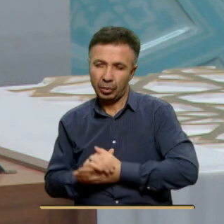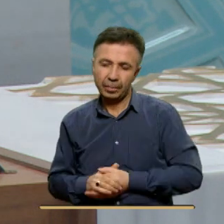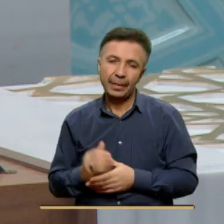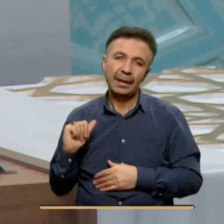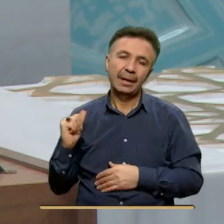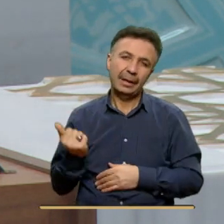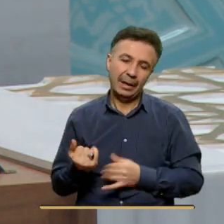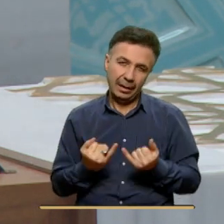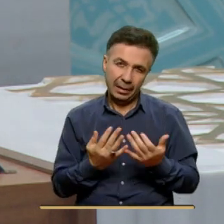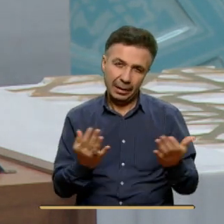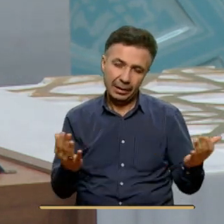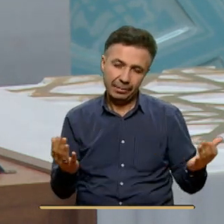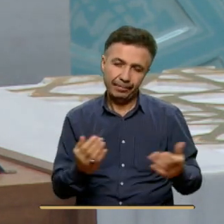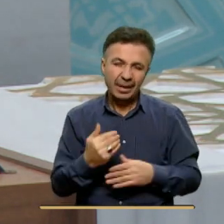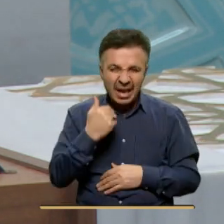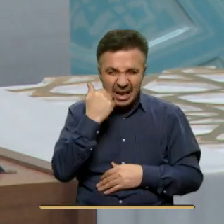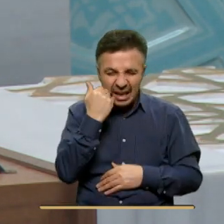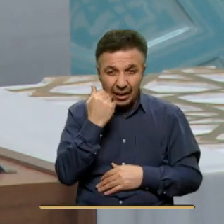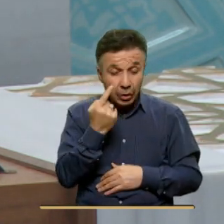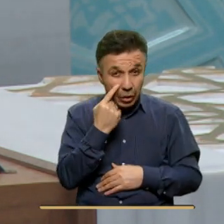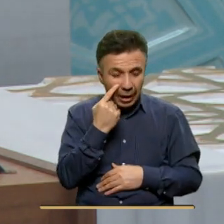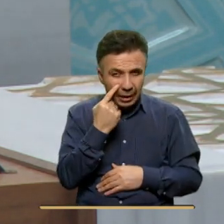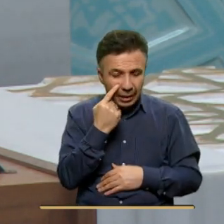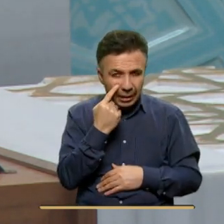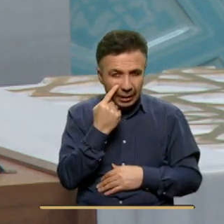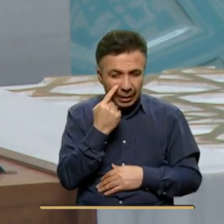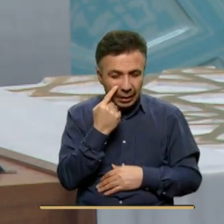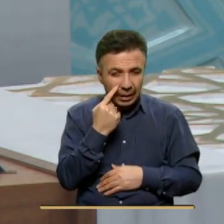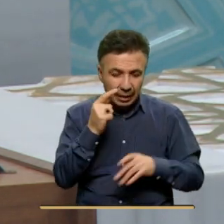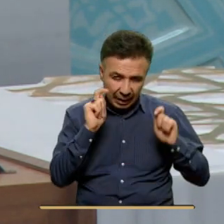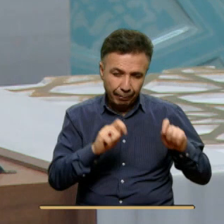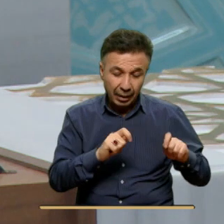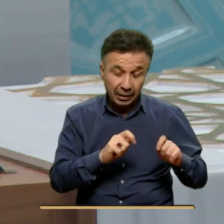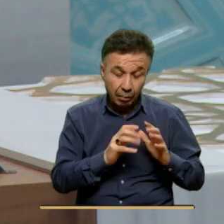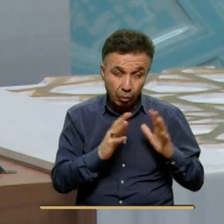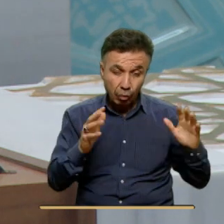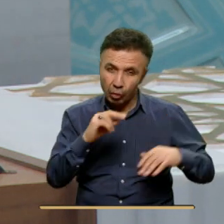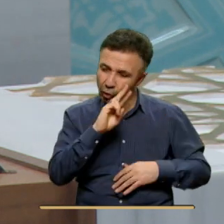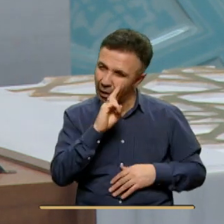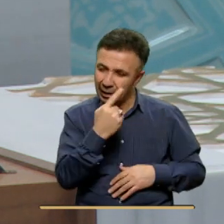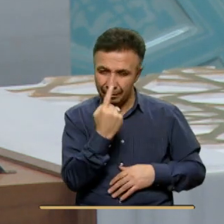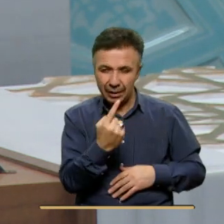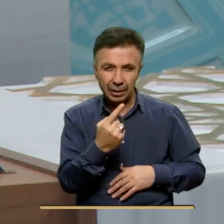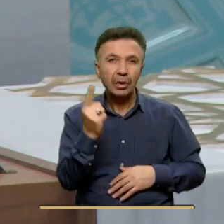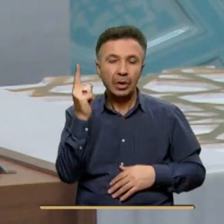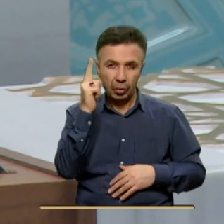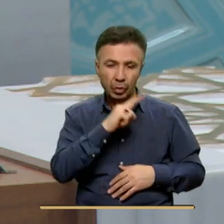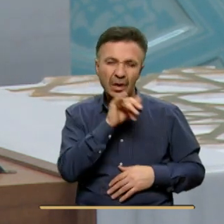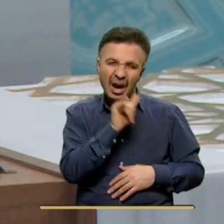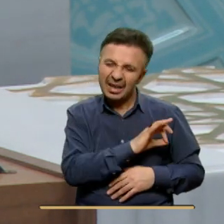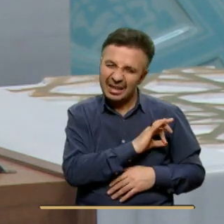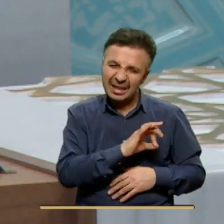Değerli kardeşlerim, yalancı şahitlik de en büyük günahlardan birisidir. Çünkü